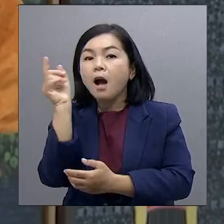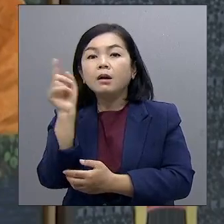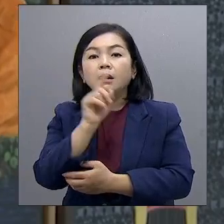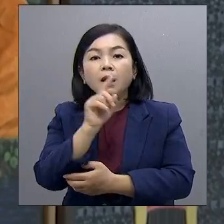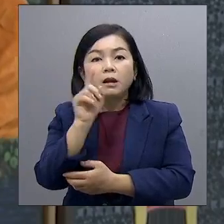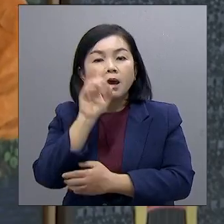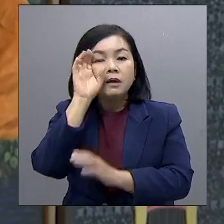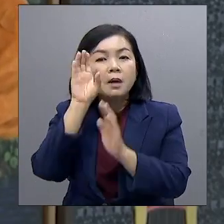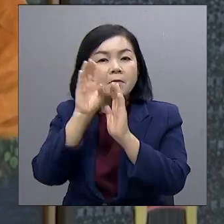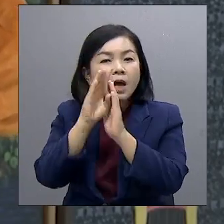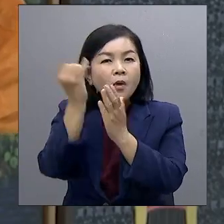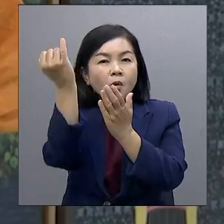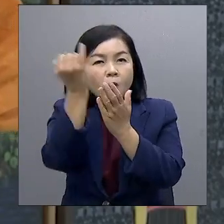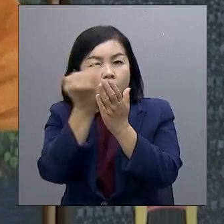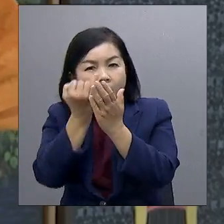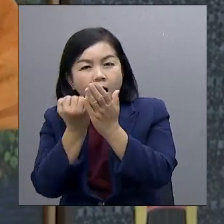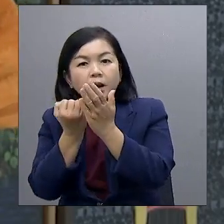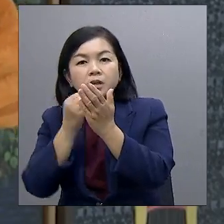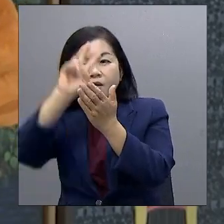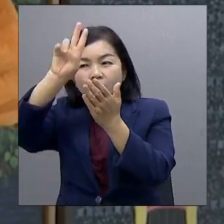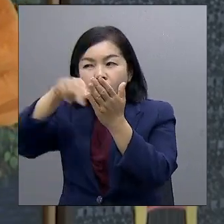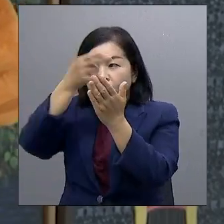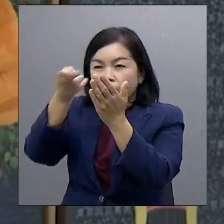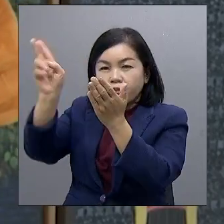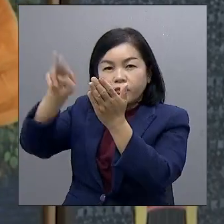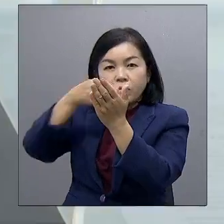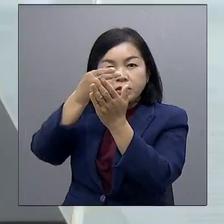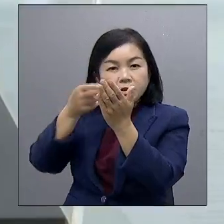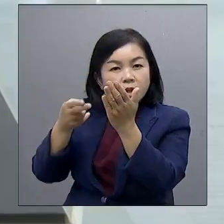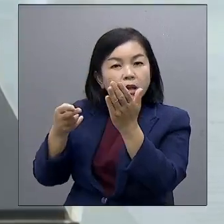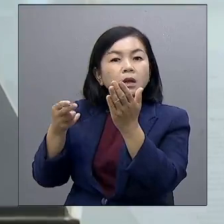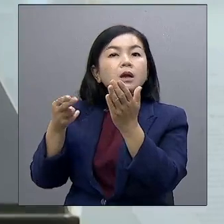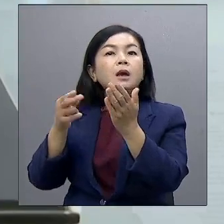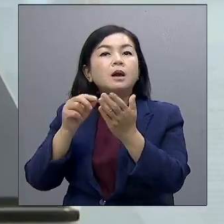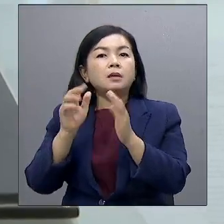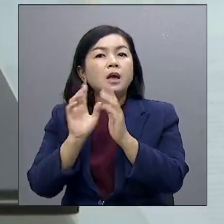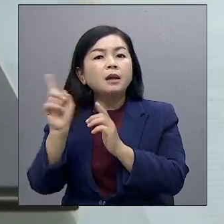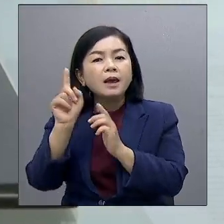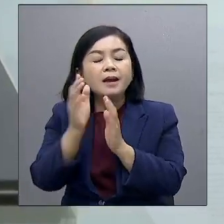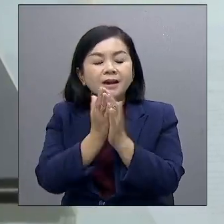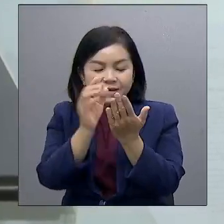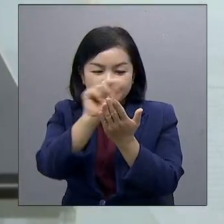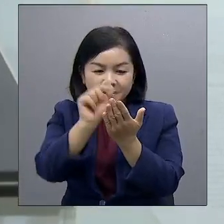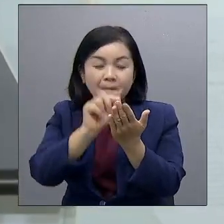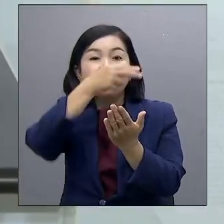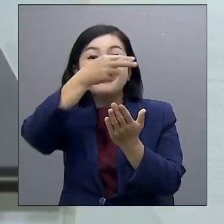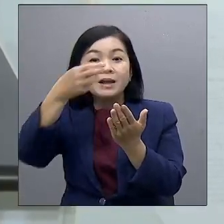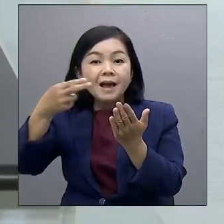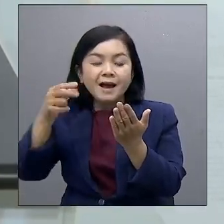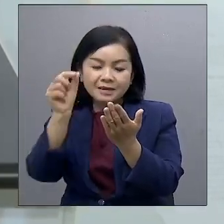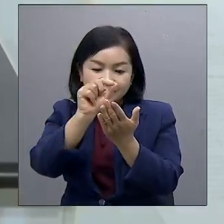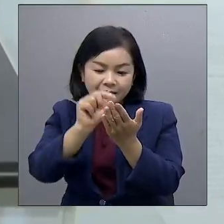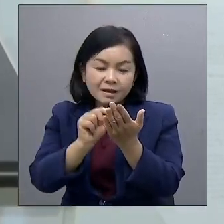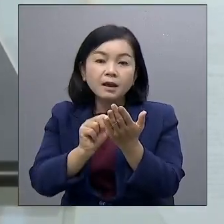ศิลปะในเทคนิคต่างๆแล้วก็ยังมีเอ่อเรื่องของงานเขียนงานวิชาการซึ่งอาจารย์ชวุฒนั้นก็ถือ